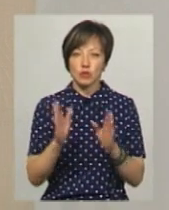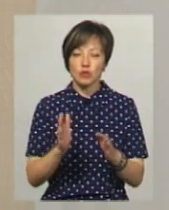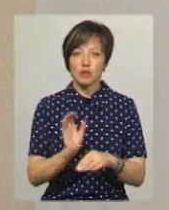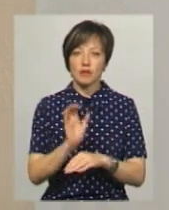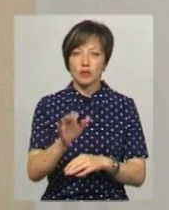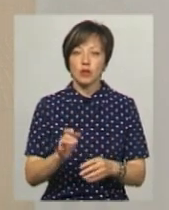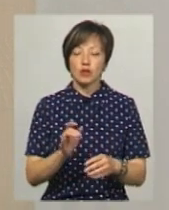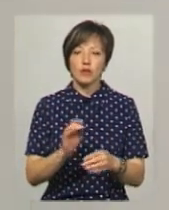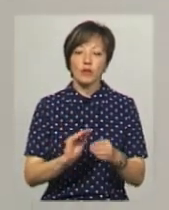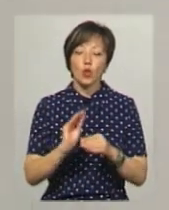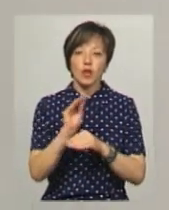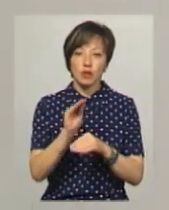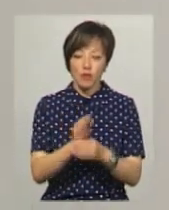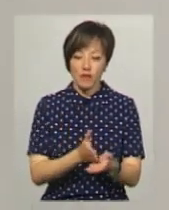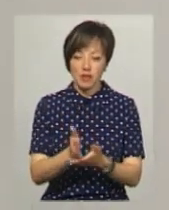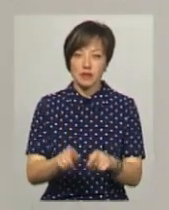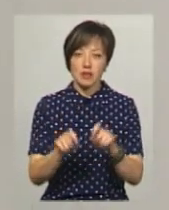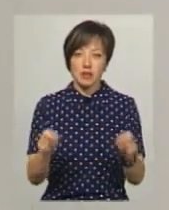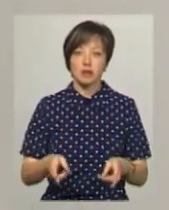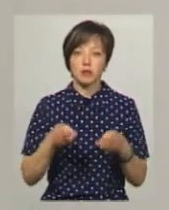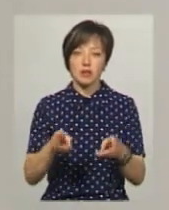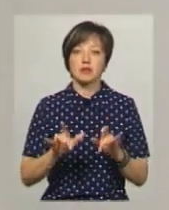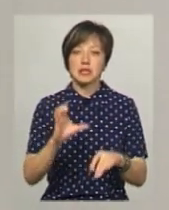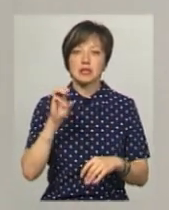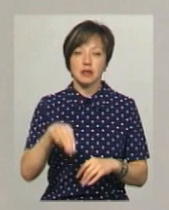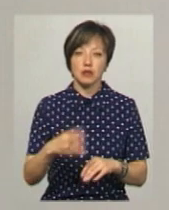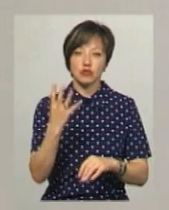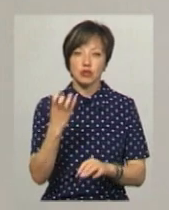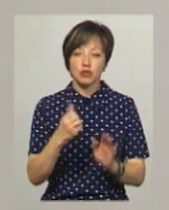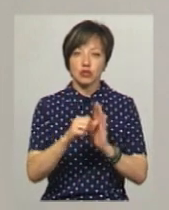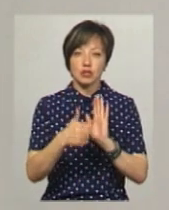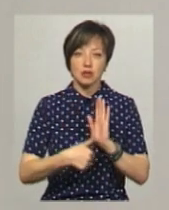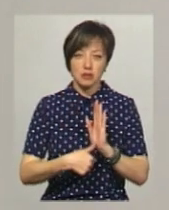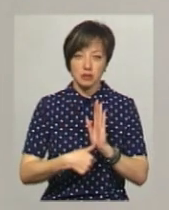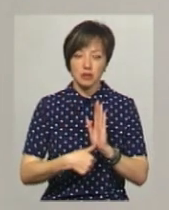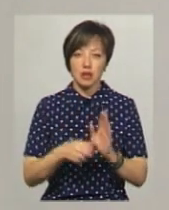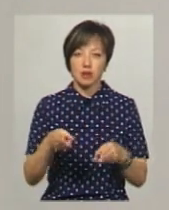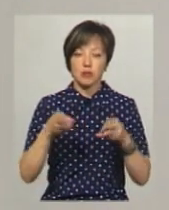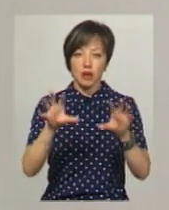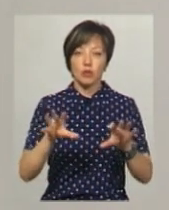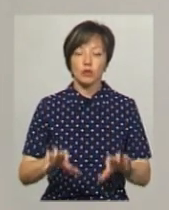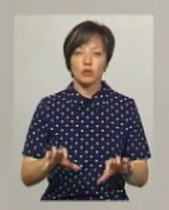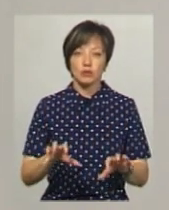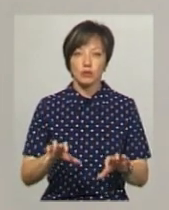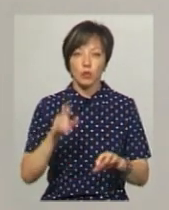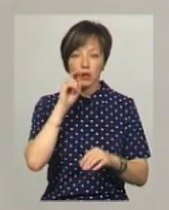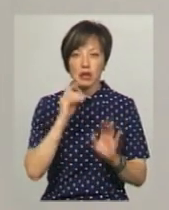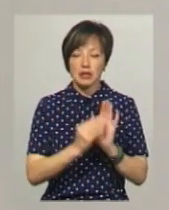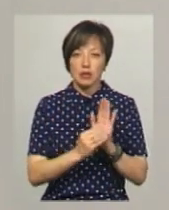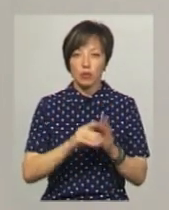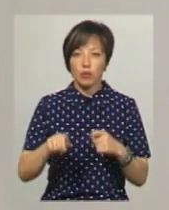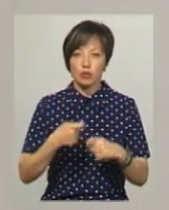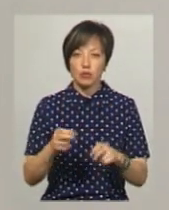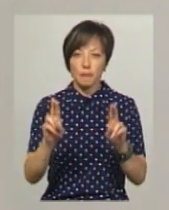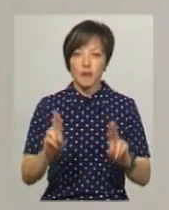додаткові версії. Відкрито кримінальне провадження за статтею 416 Кримінального кодексу України – це є